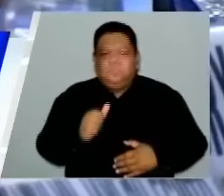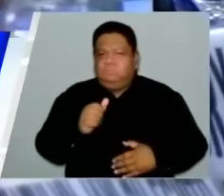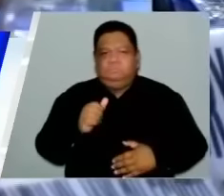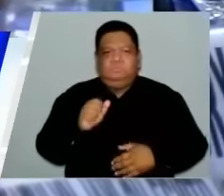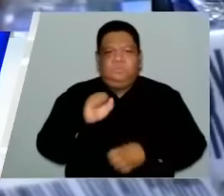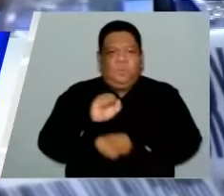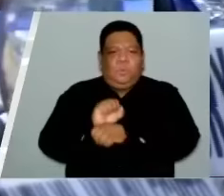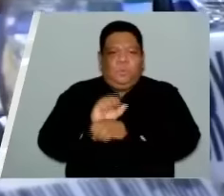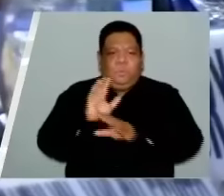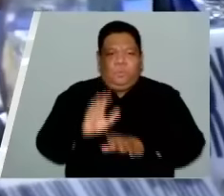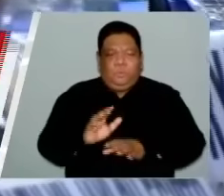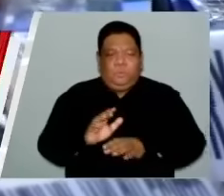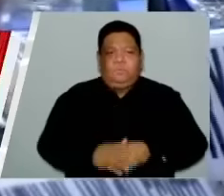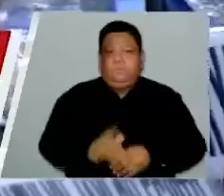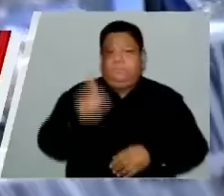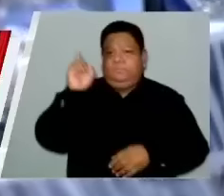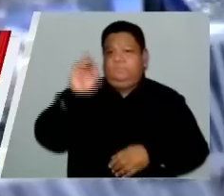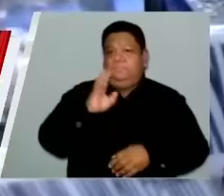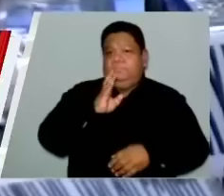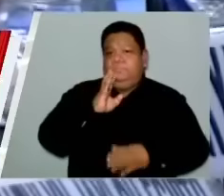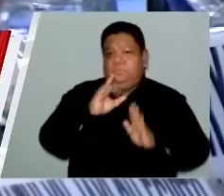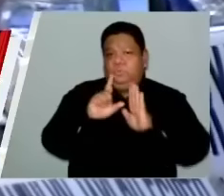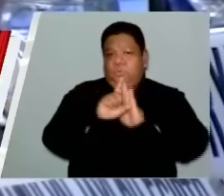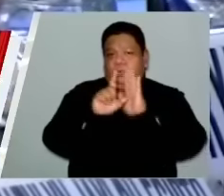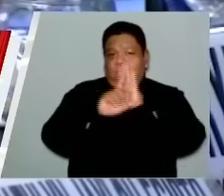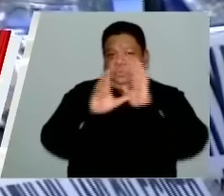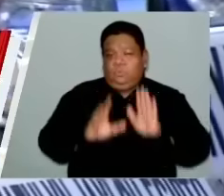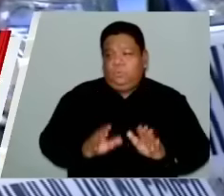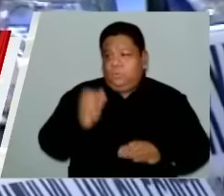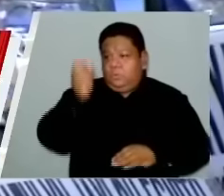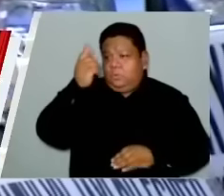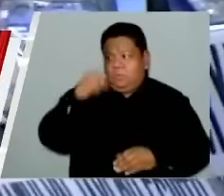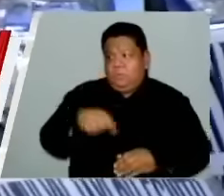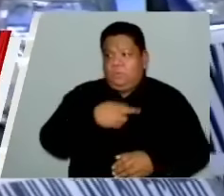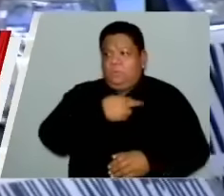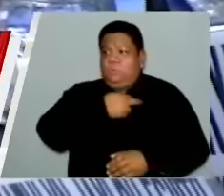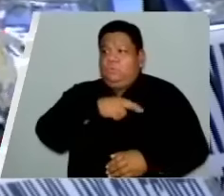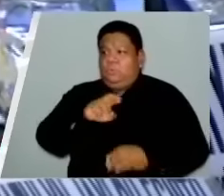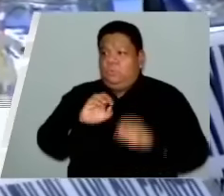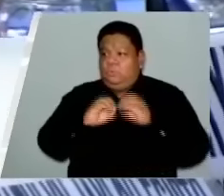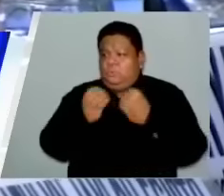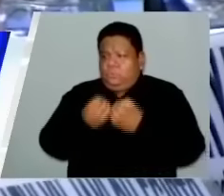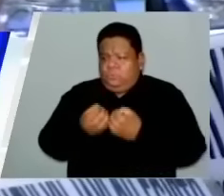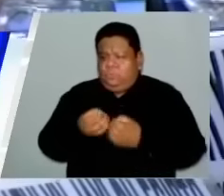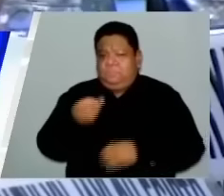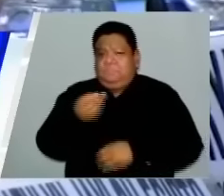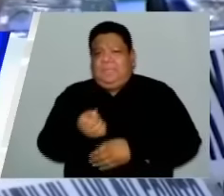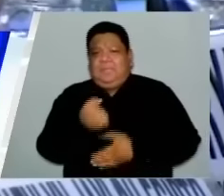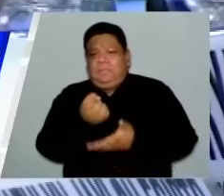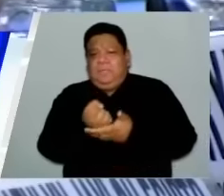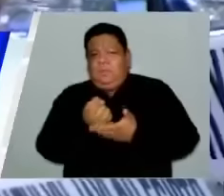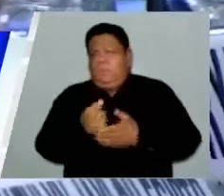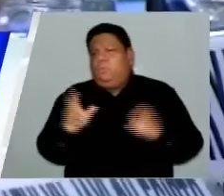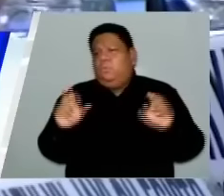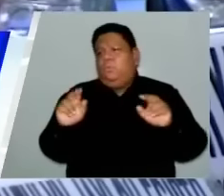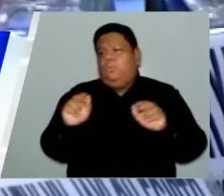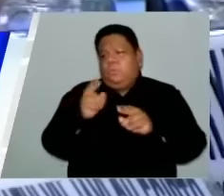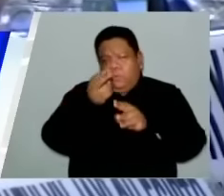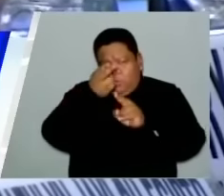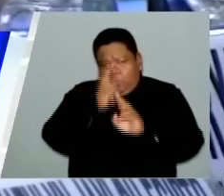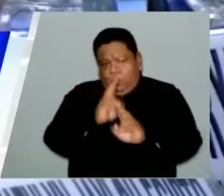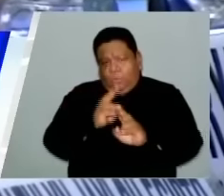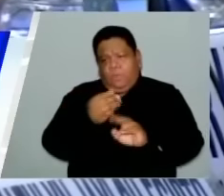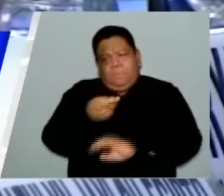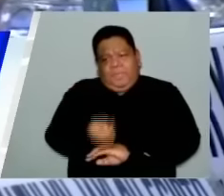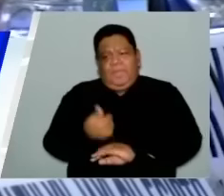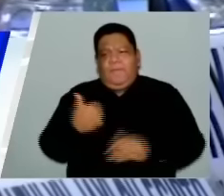is a religious organization, a corporation sold, so we don't have salary, and but we call them honorarium, Madam Chair. Our